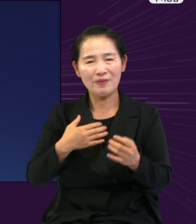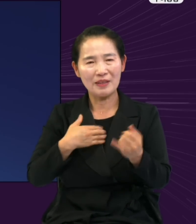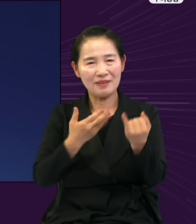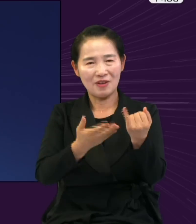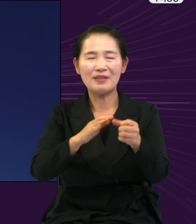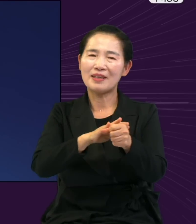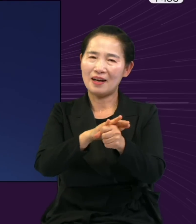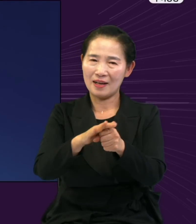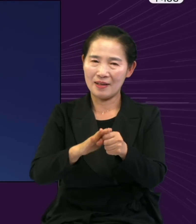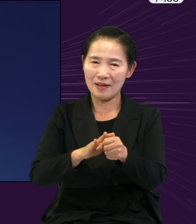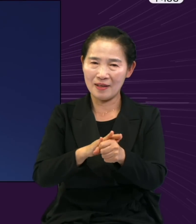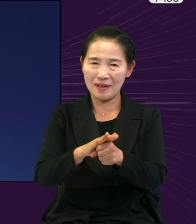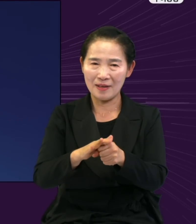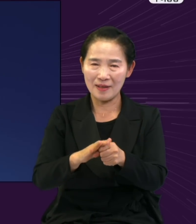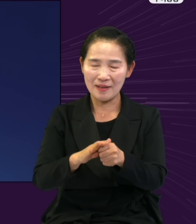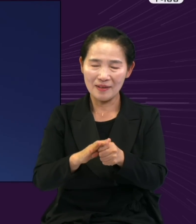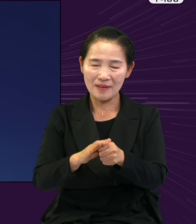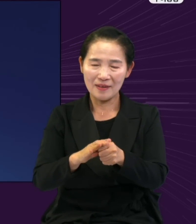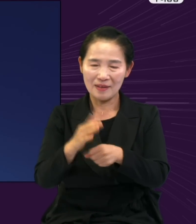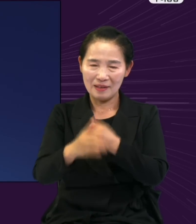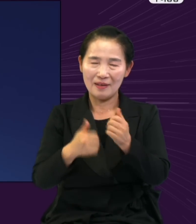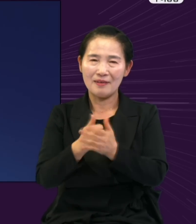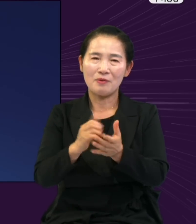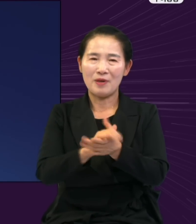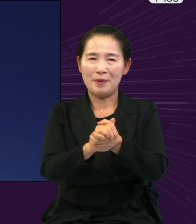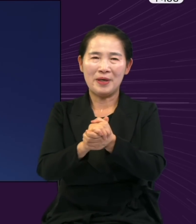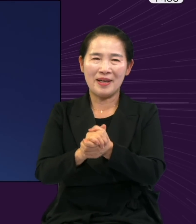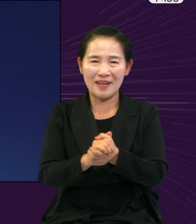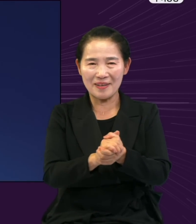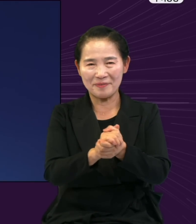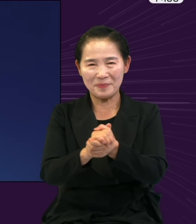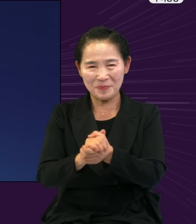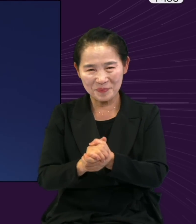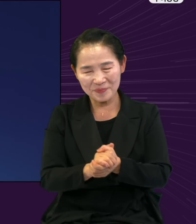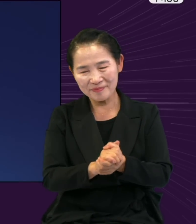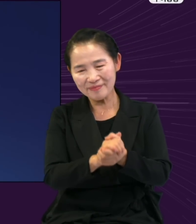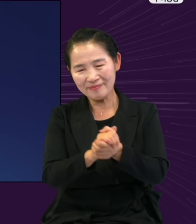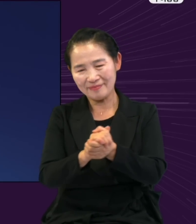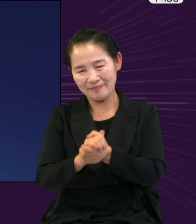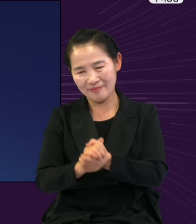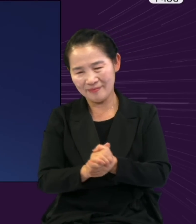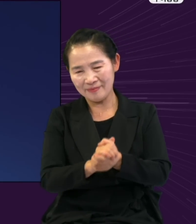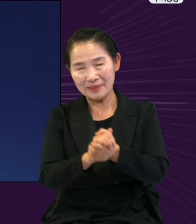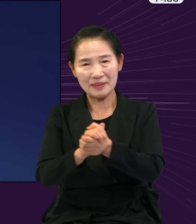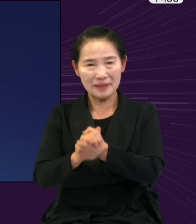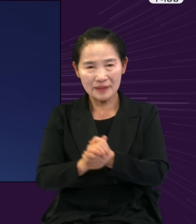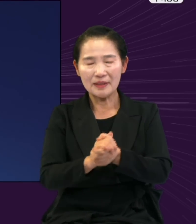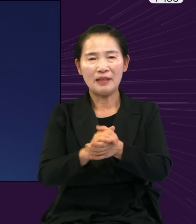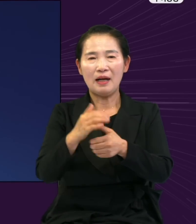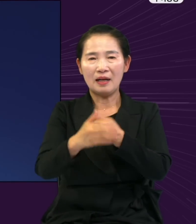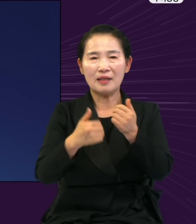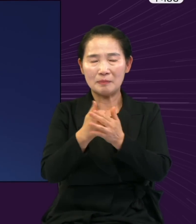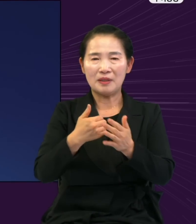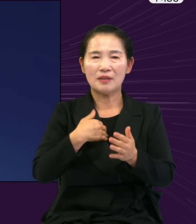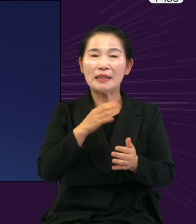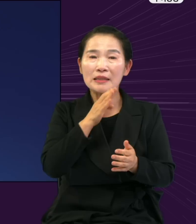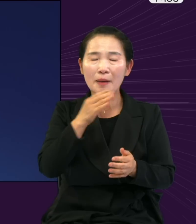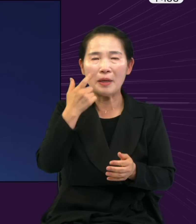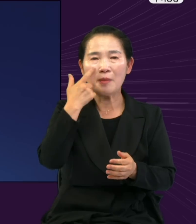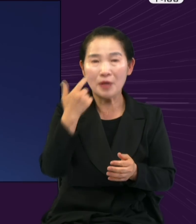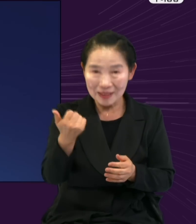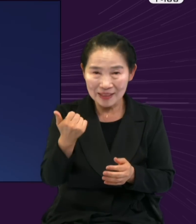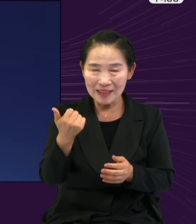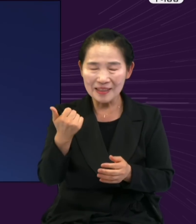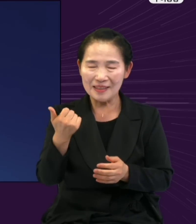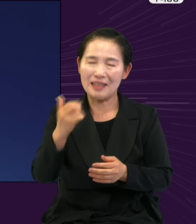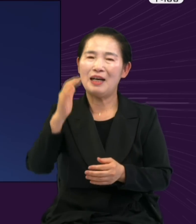그렇게 저는 하나님과 화해하고 있었습니다. 하나님은 저에게 정말 아버지가 되셨고, 저는 응석바지 막내